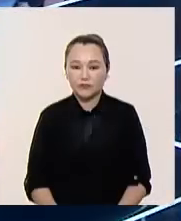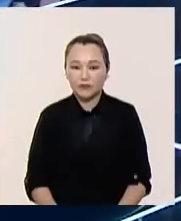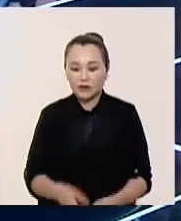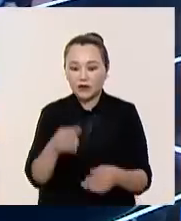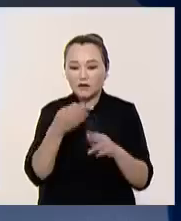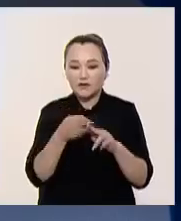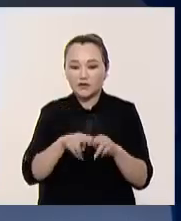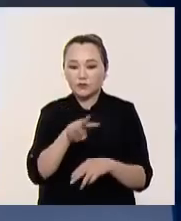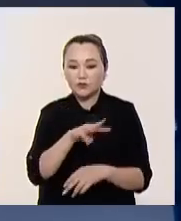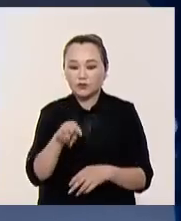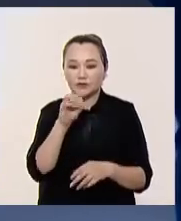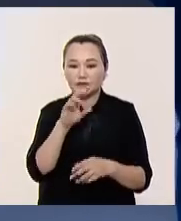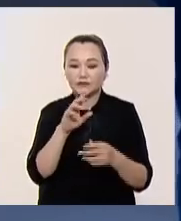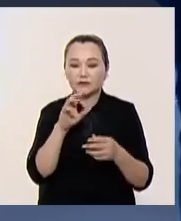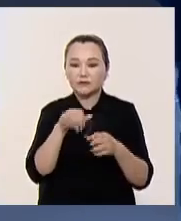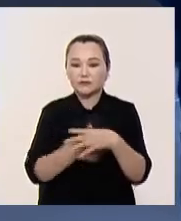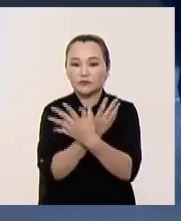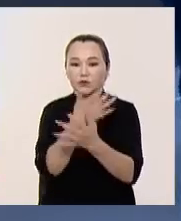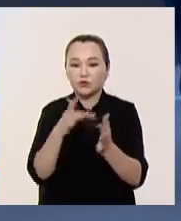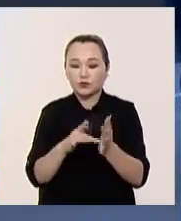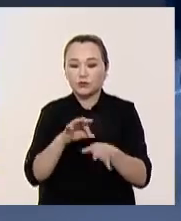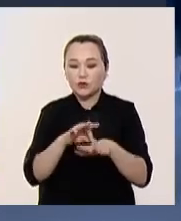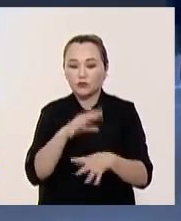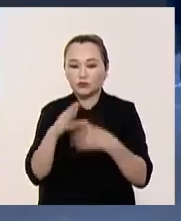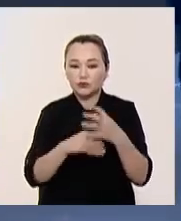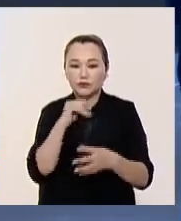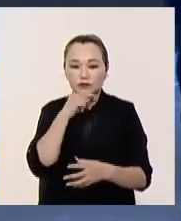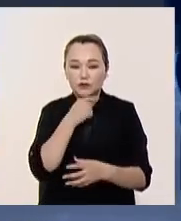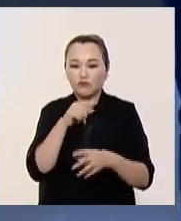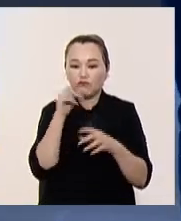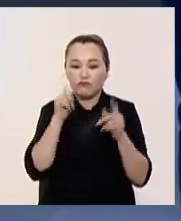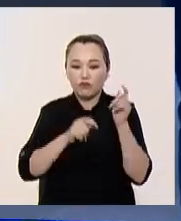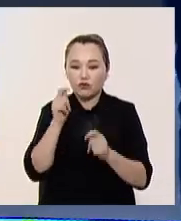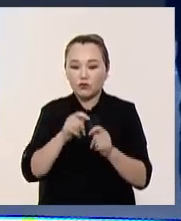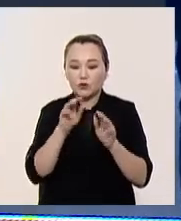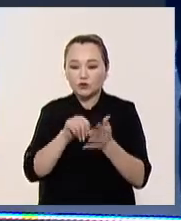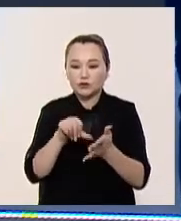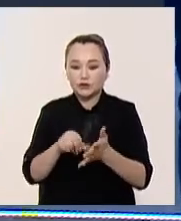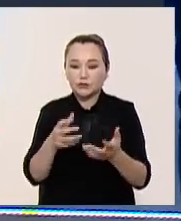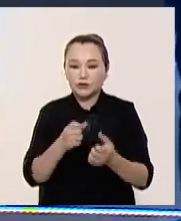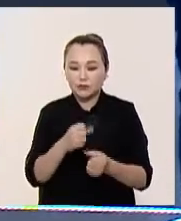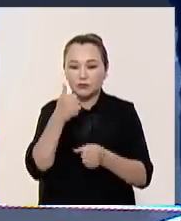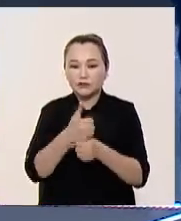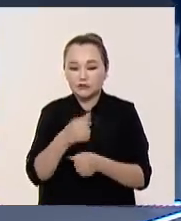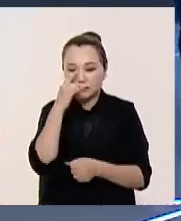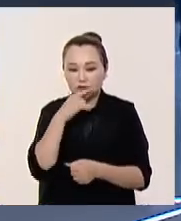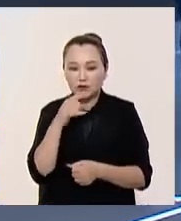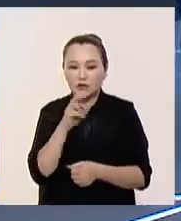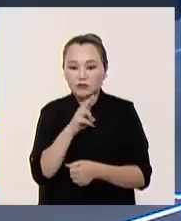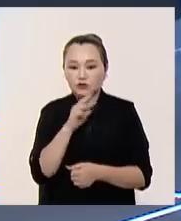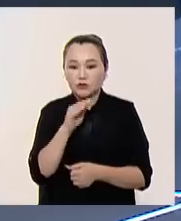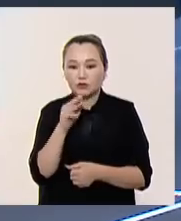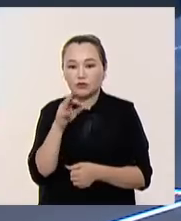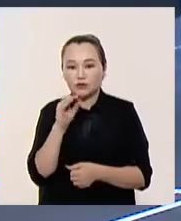В эти минуты в Санкт-Петербурге проходит Международный экономический форум. Участие в нем принимает президент Казахстана